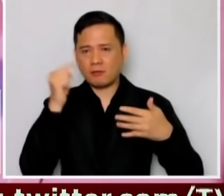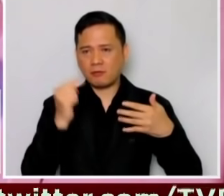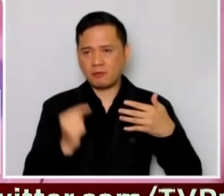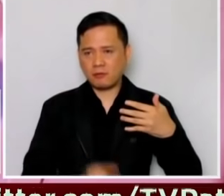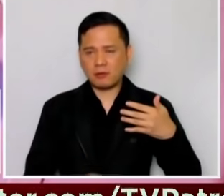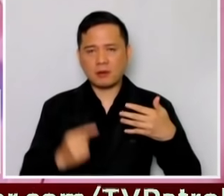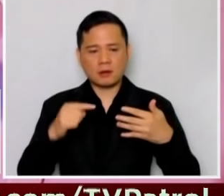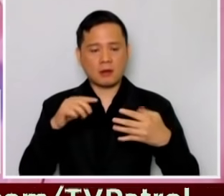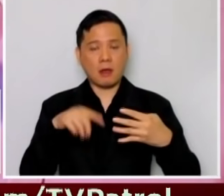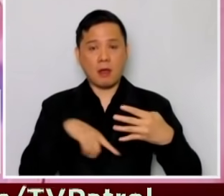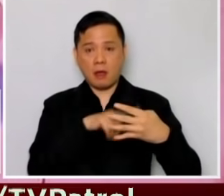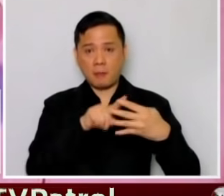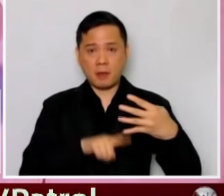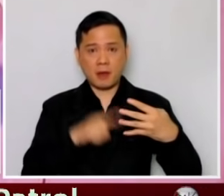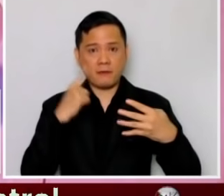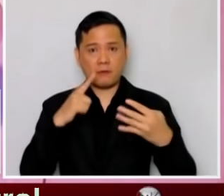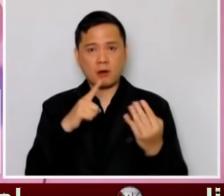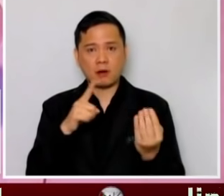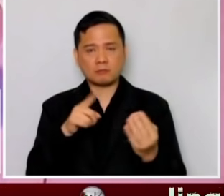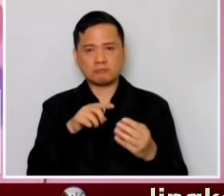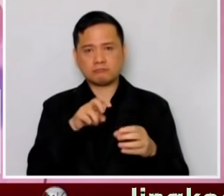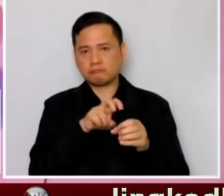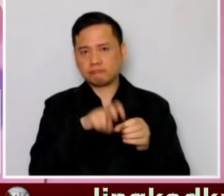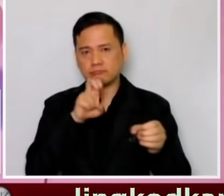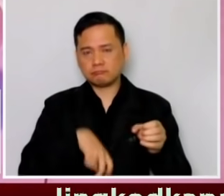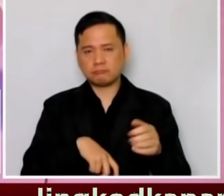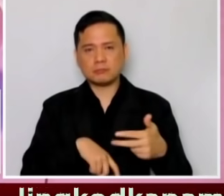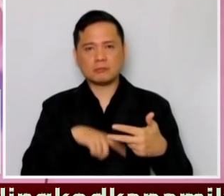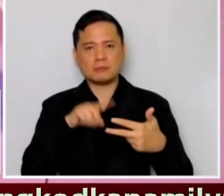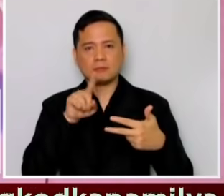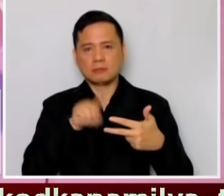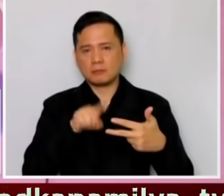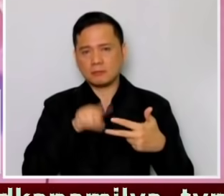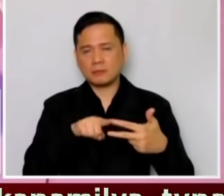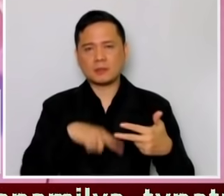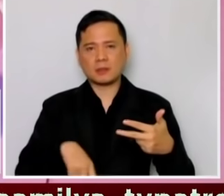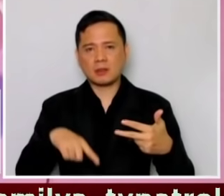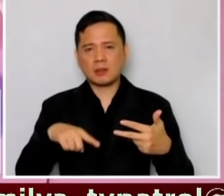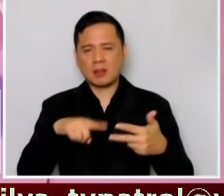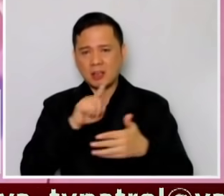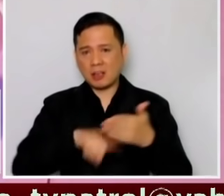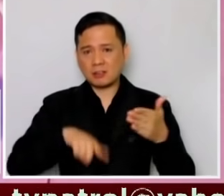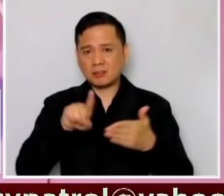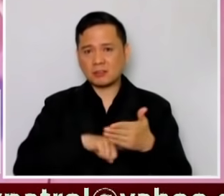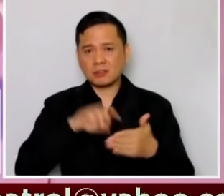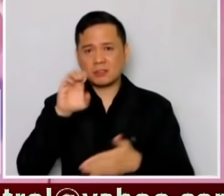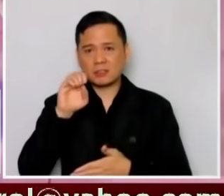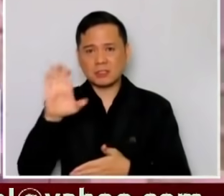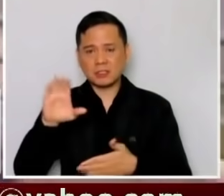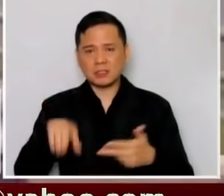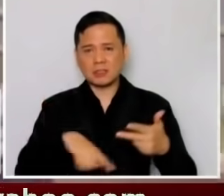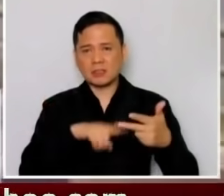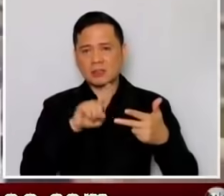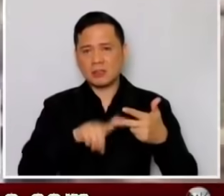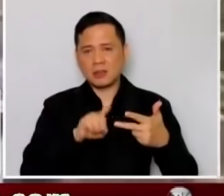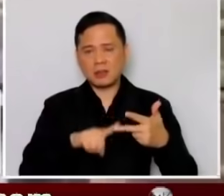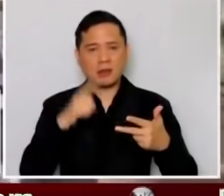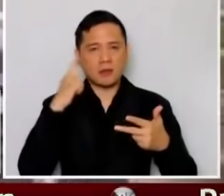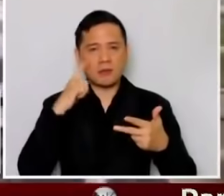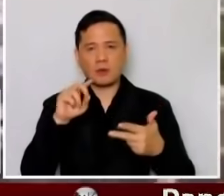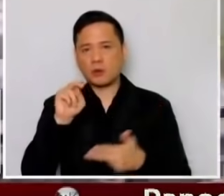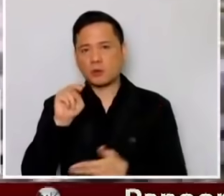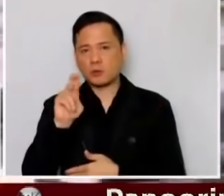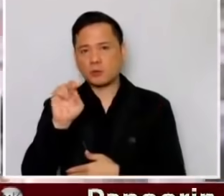disqualification, 3 para sa cancellation ng Certificate of Candidacy, at 1 para sa nuisance candidate. Gaya